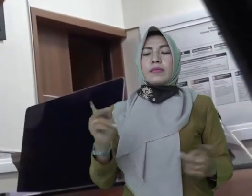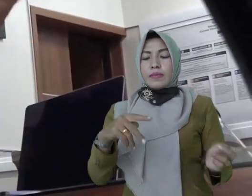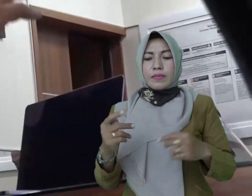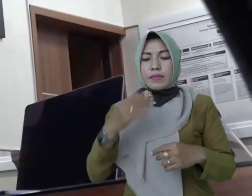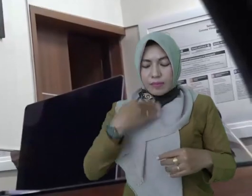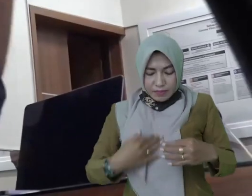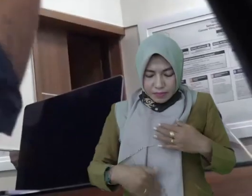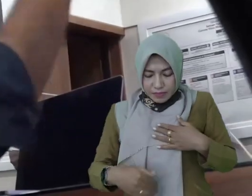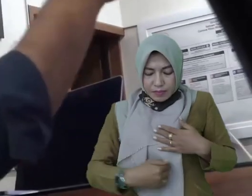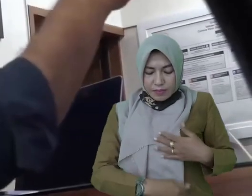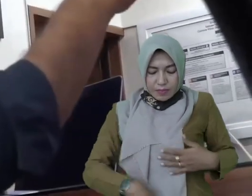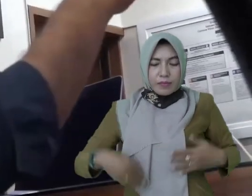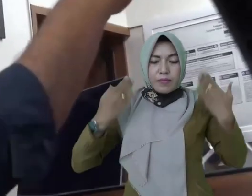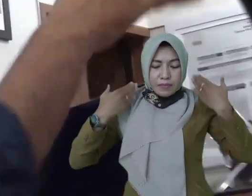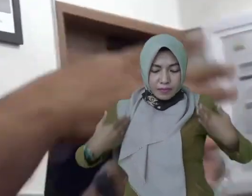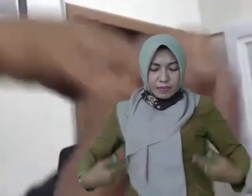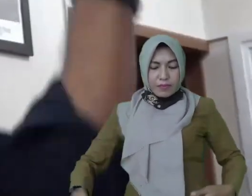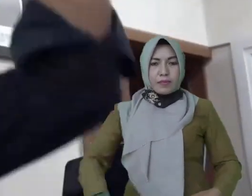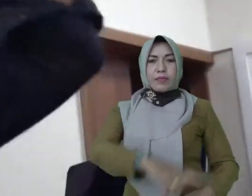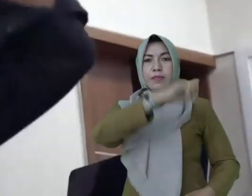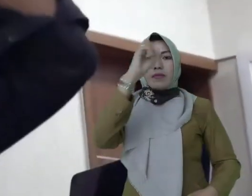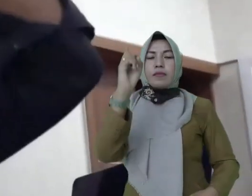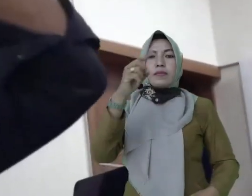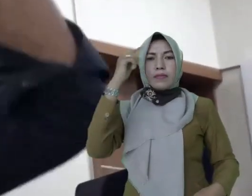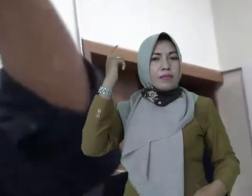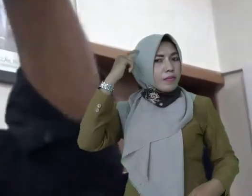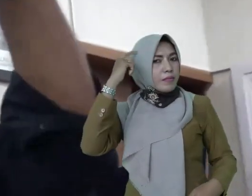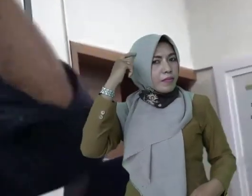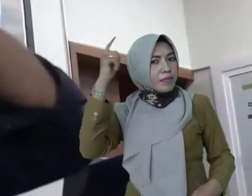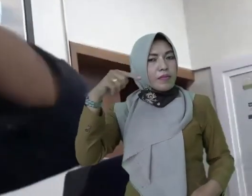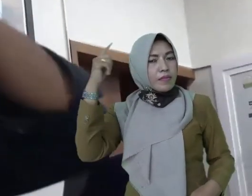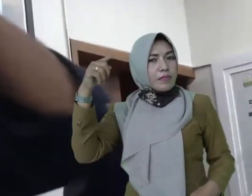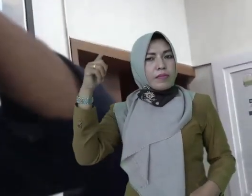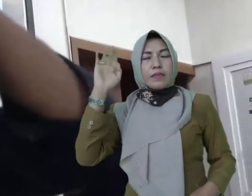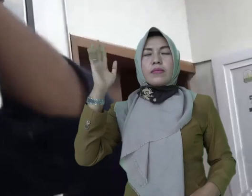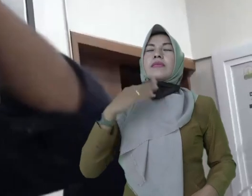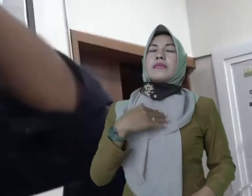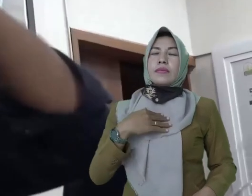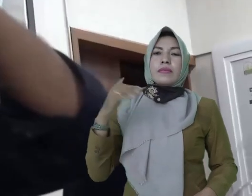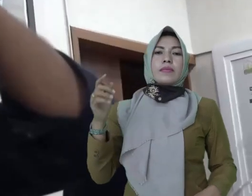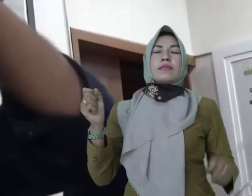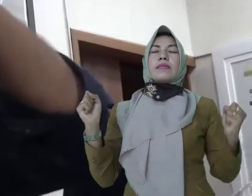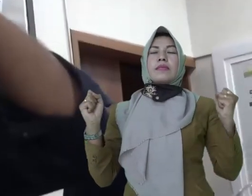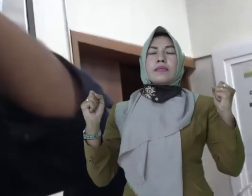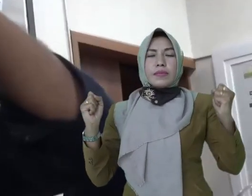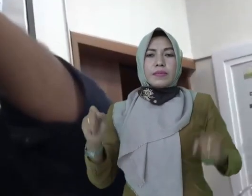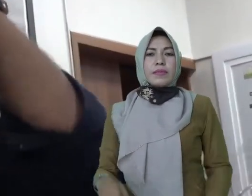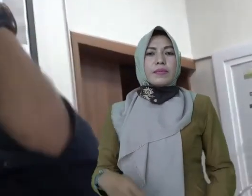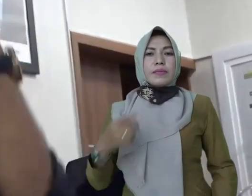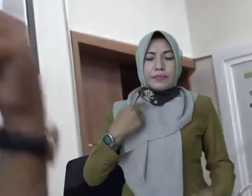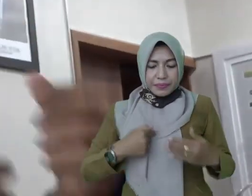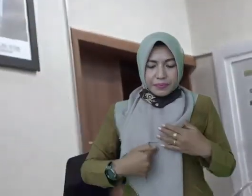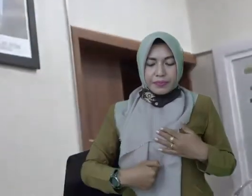pasti itu. Kalau udah masuk ke paru-paru, masuk lagi ke seluruh tubuh. Mulailah masuk ke kepala, sakit kepala, bisa nggak sadar, bisa